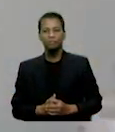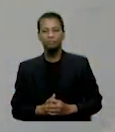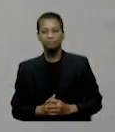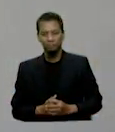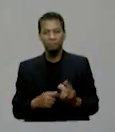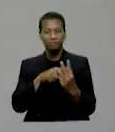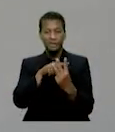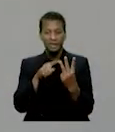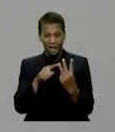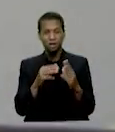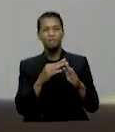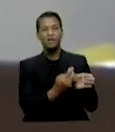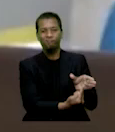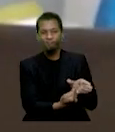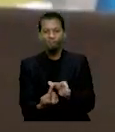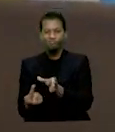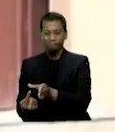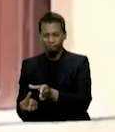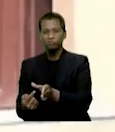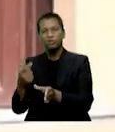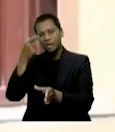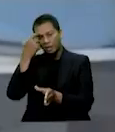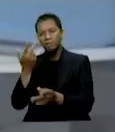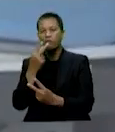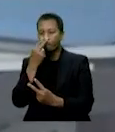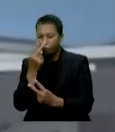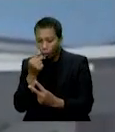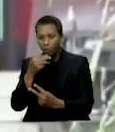hanya mengalami gejala ringan diantaranya flu, demam, dan sesak